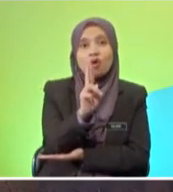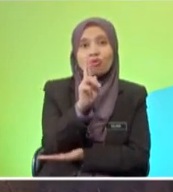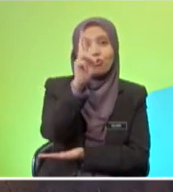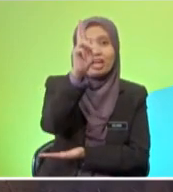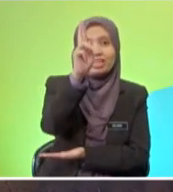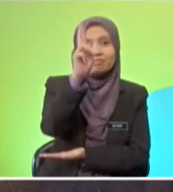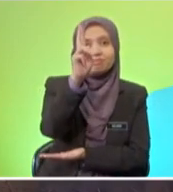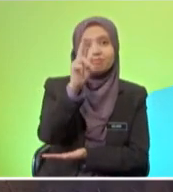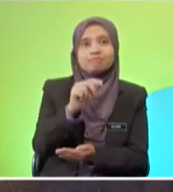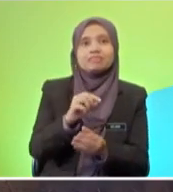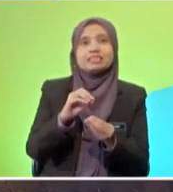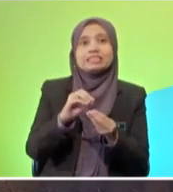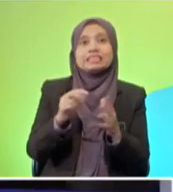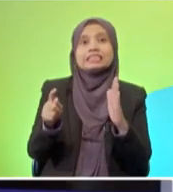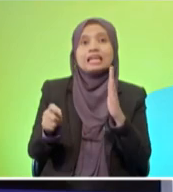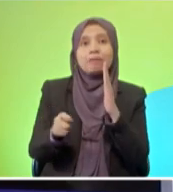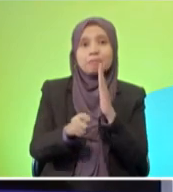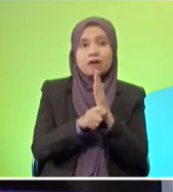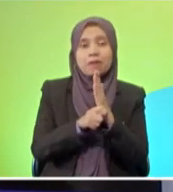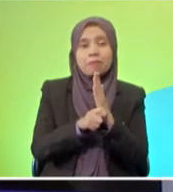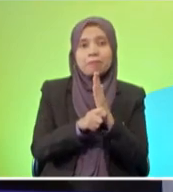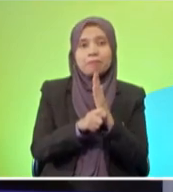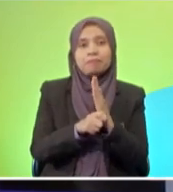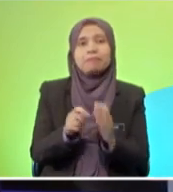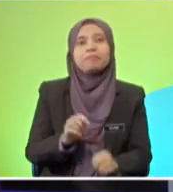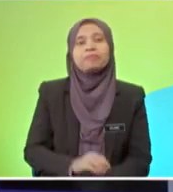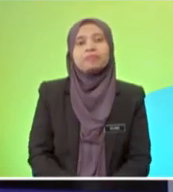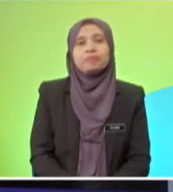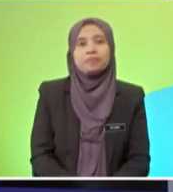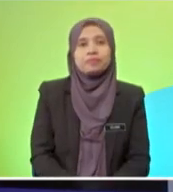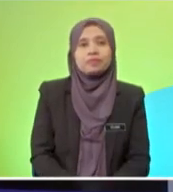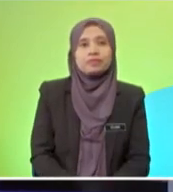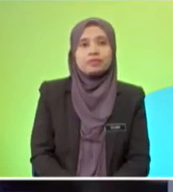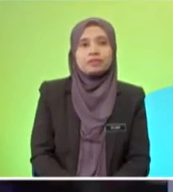kejayaan Saya akan naik ke bintang Ketiga